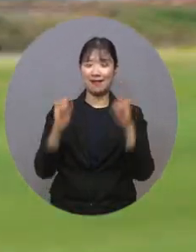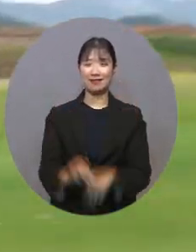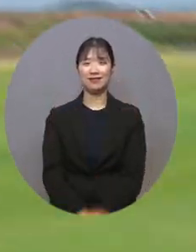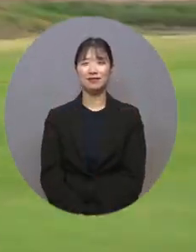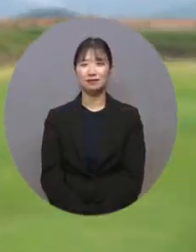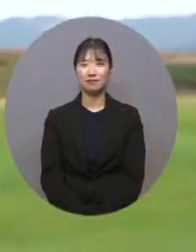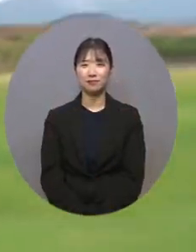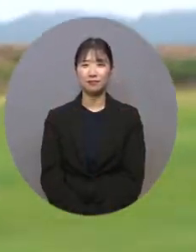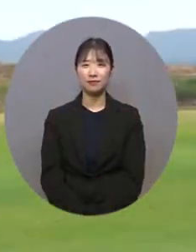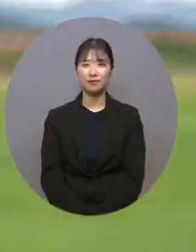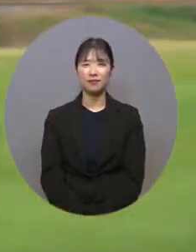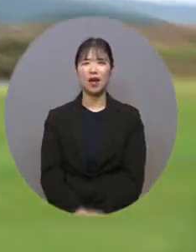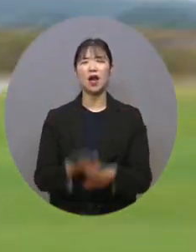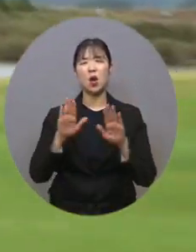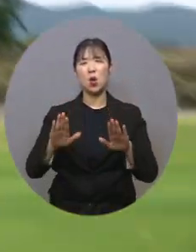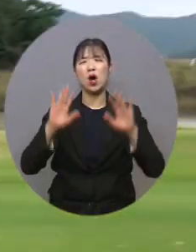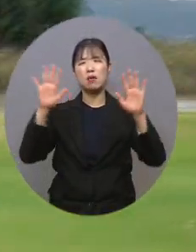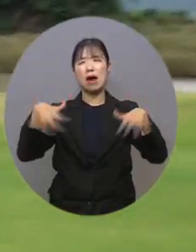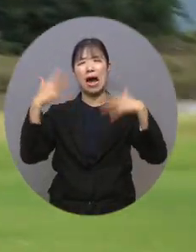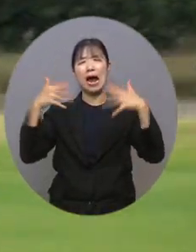어, 이 바람과의 싸움이네.